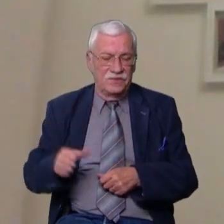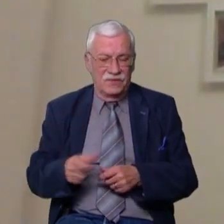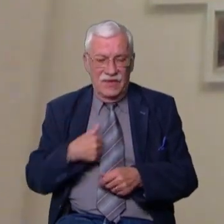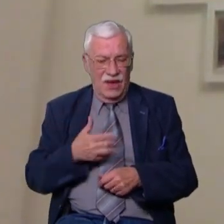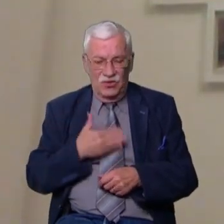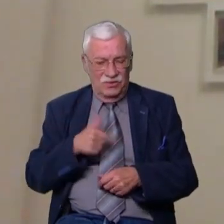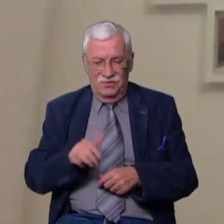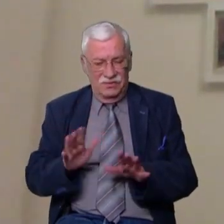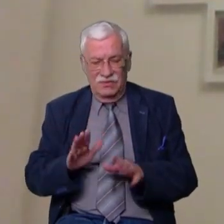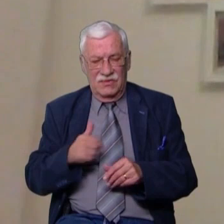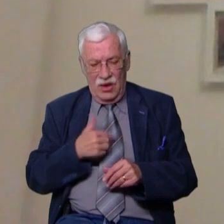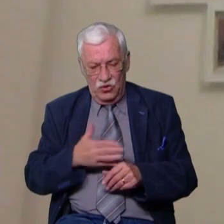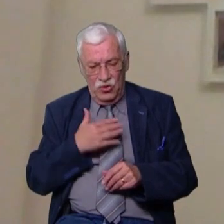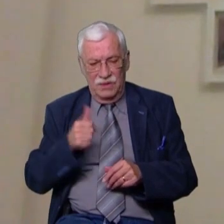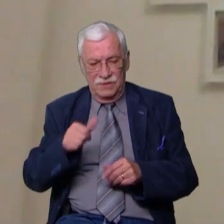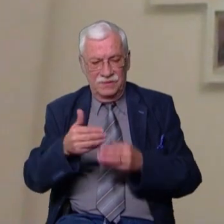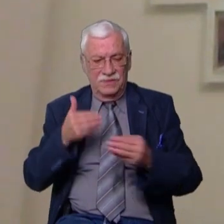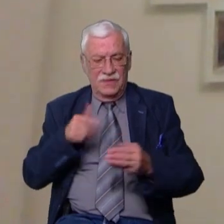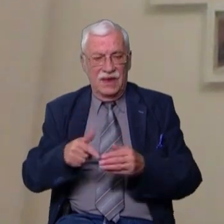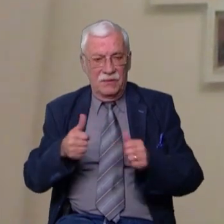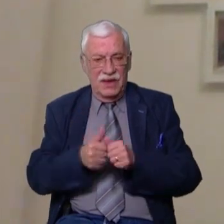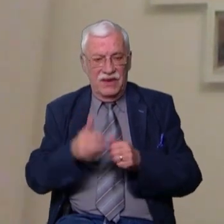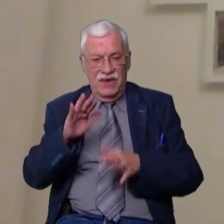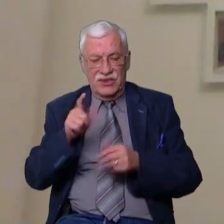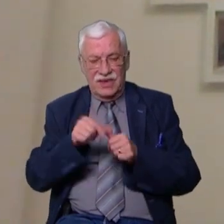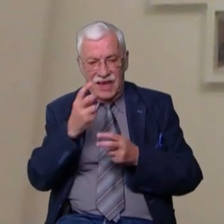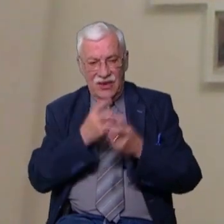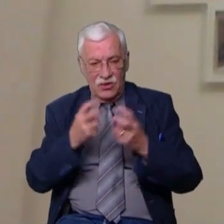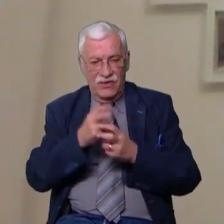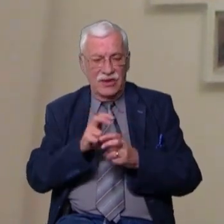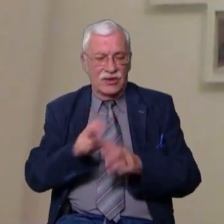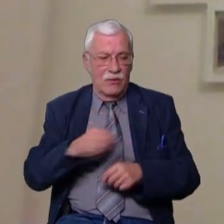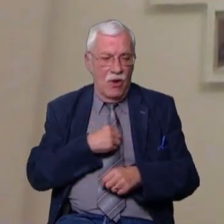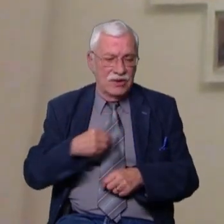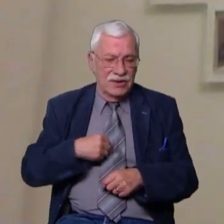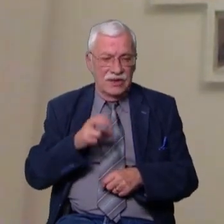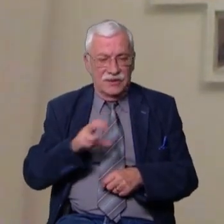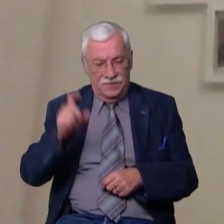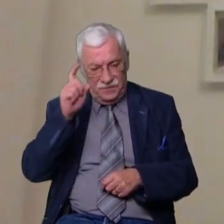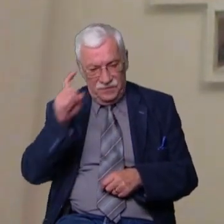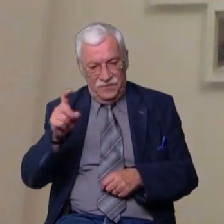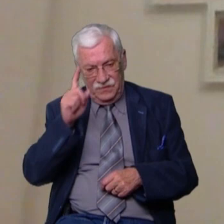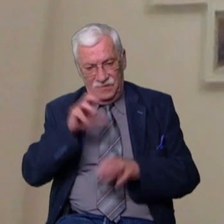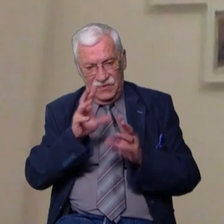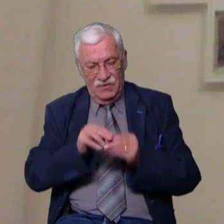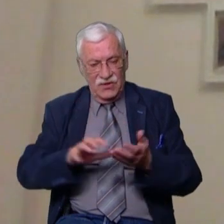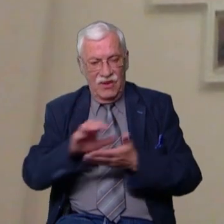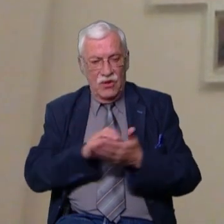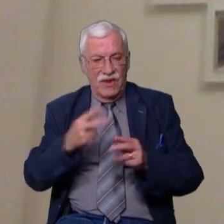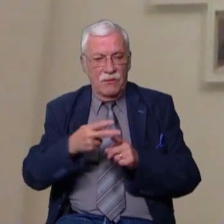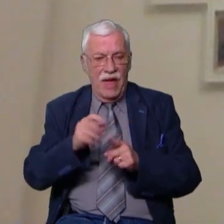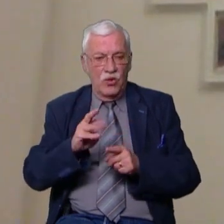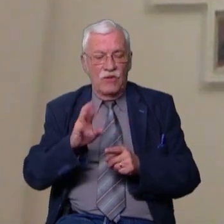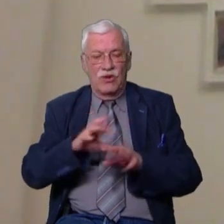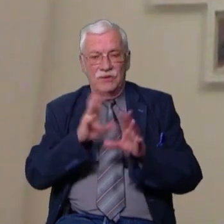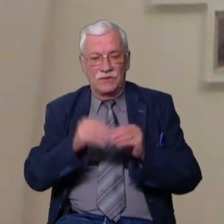nie czułem. Czułem w tygodniu poprzedzającym ten mecz większe zainteresowanie czy polskich, czy niemieckich, czy ogólnie światowych mediów, bo jednak do